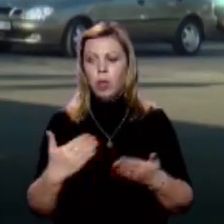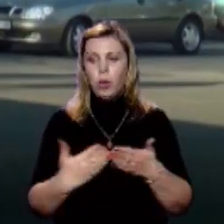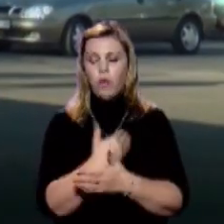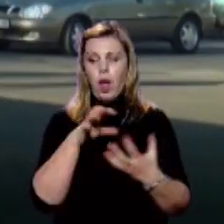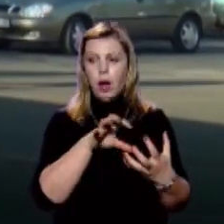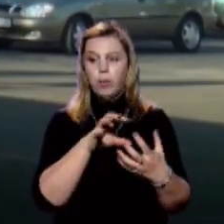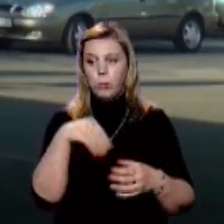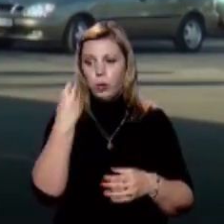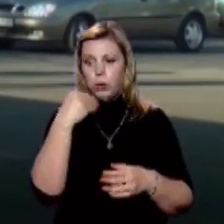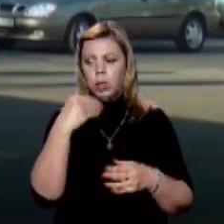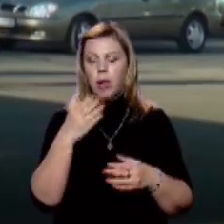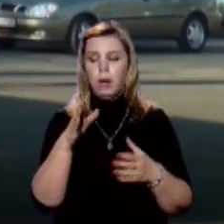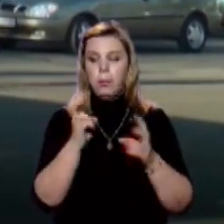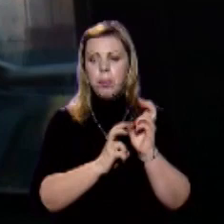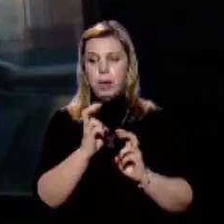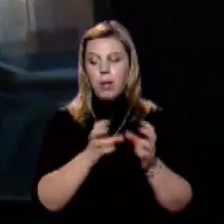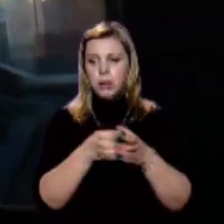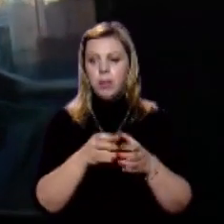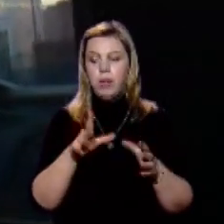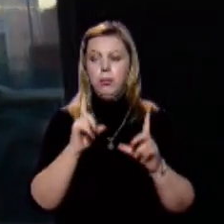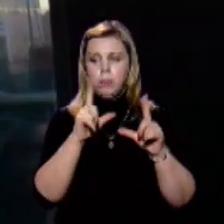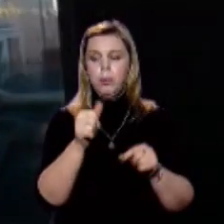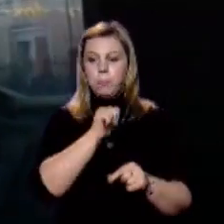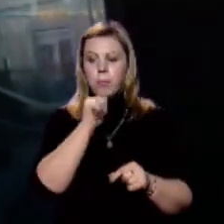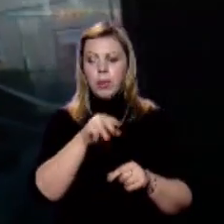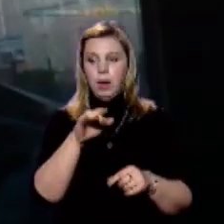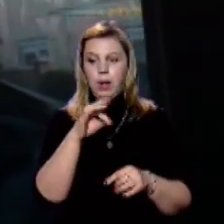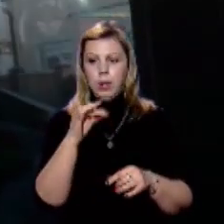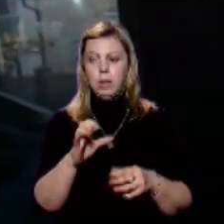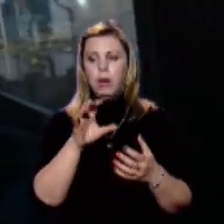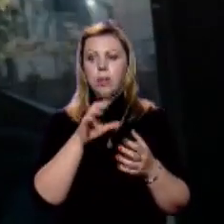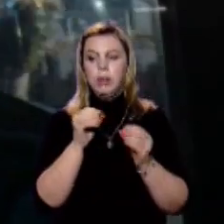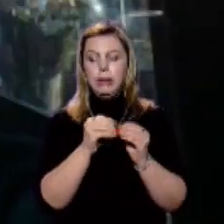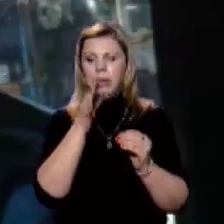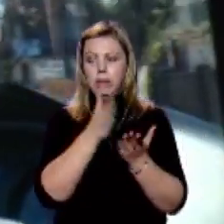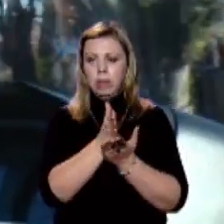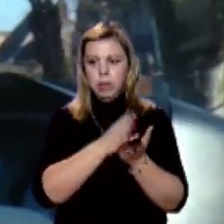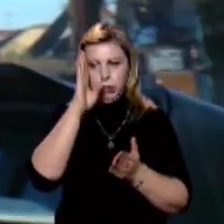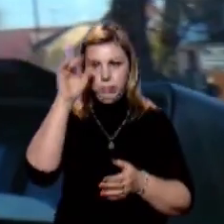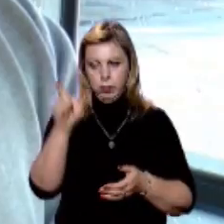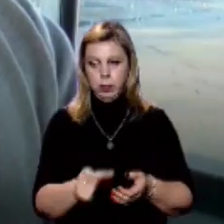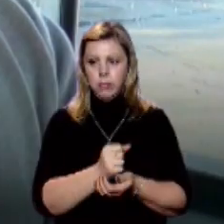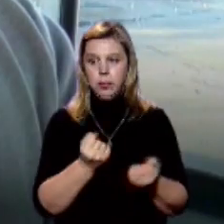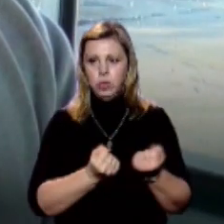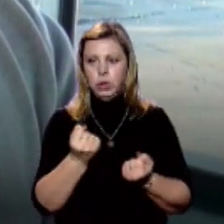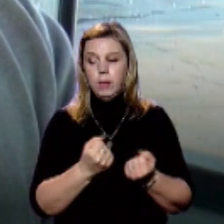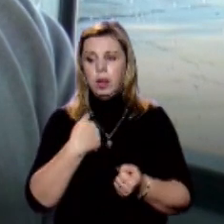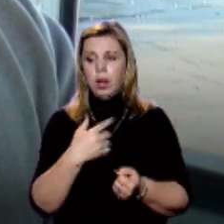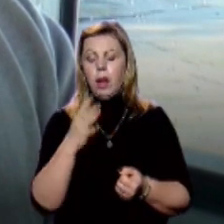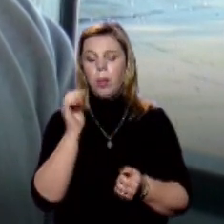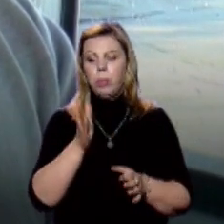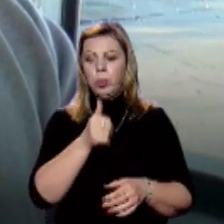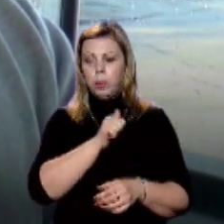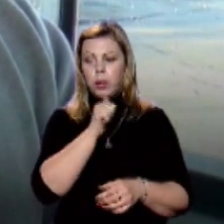Новий автобус Ужгородського комунального підприємства рушає у тестовий рейс. За кермом – водій з 10-річним стажем. Я буду